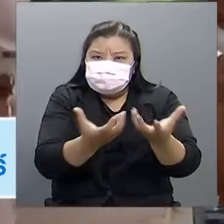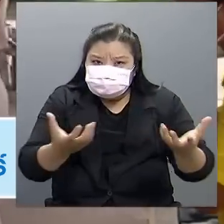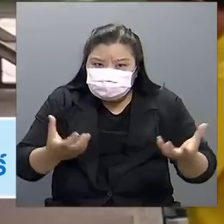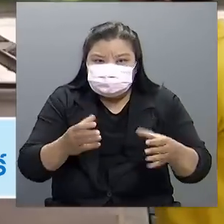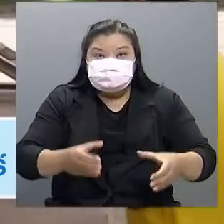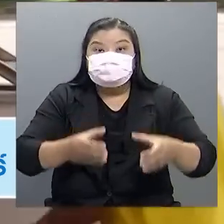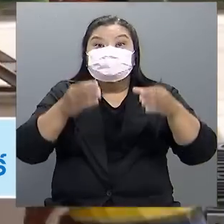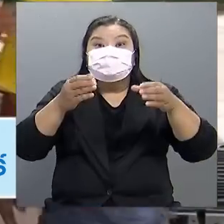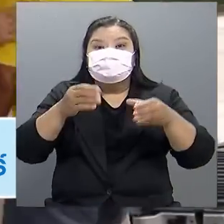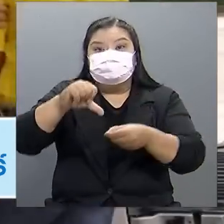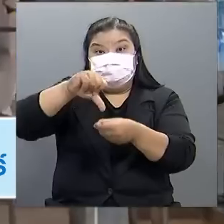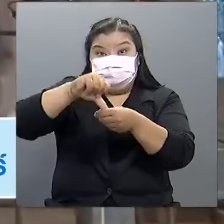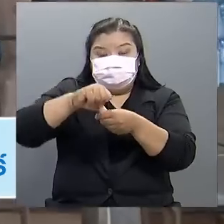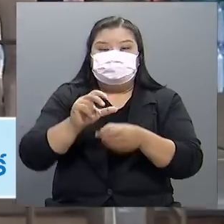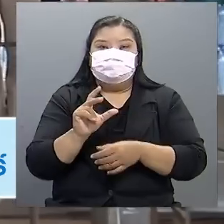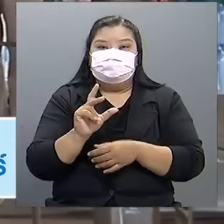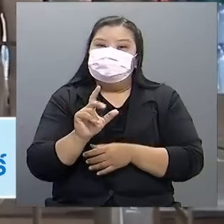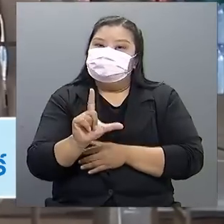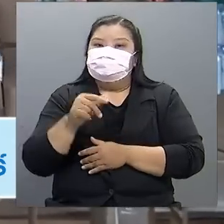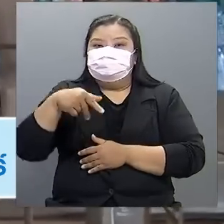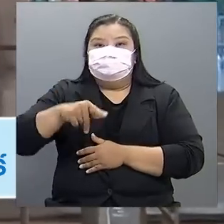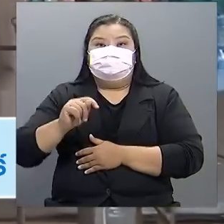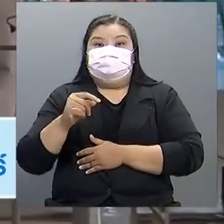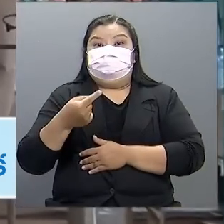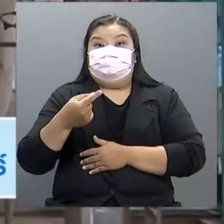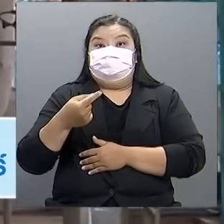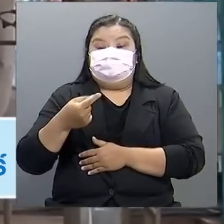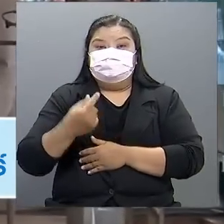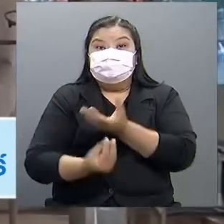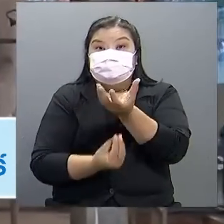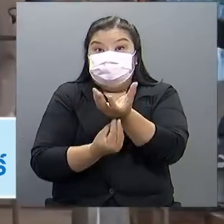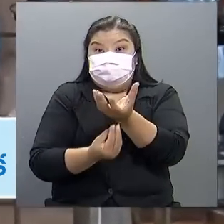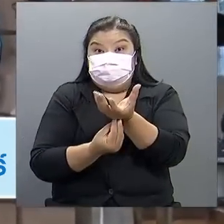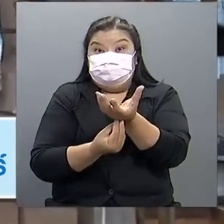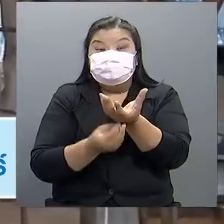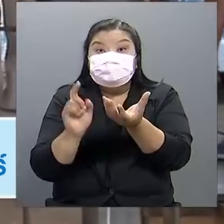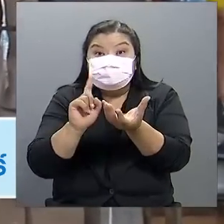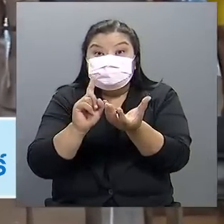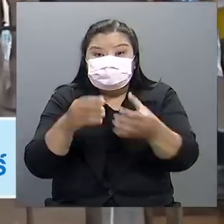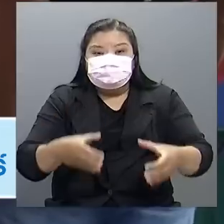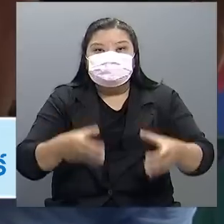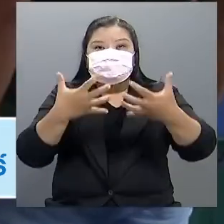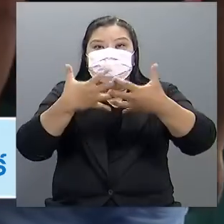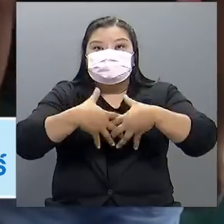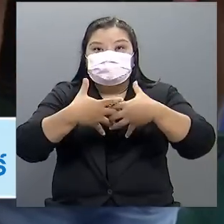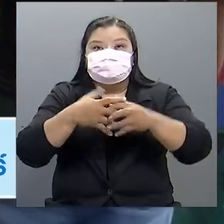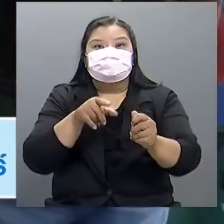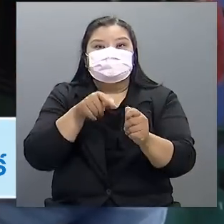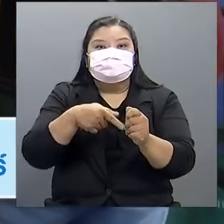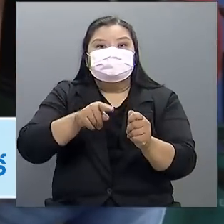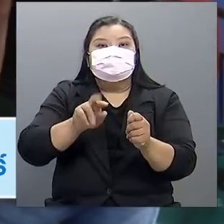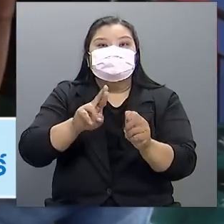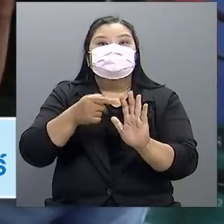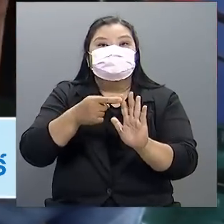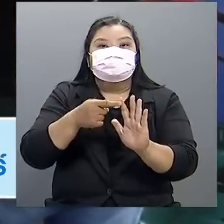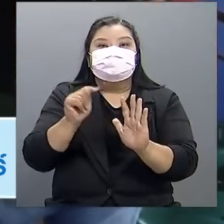วหอว LPGหน้าร้านค้าและโรงบันจุกาศในพืนที่ของอเภอปราศาตเขาสุมตรวจ 2 แห่